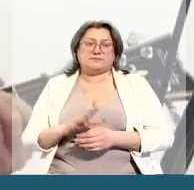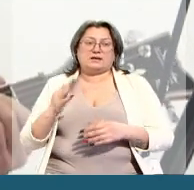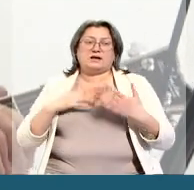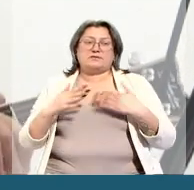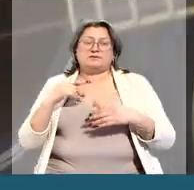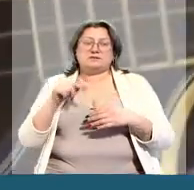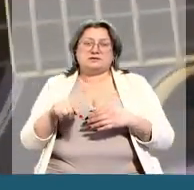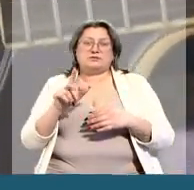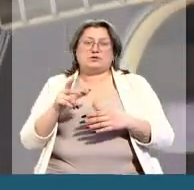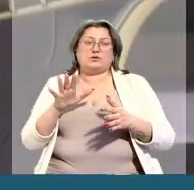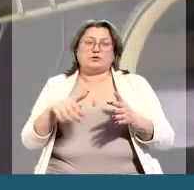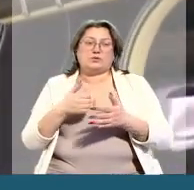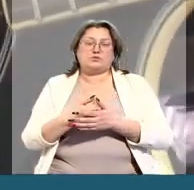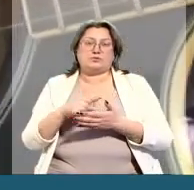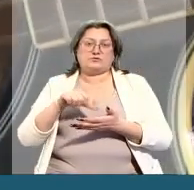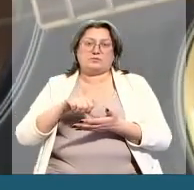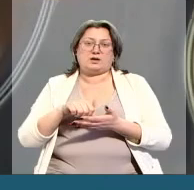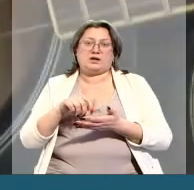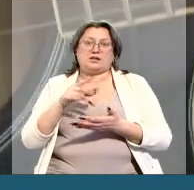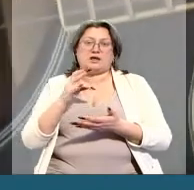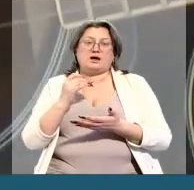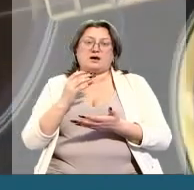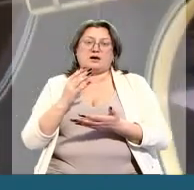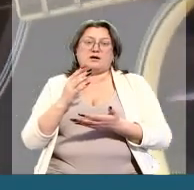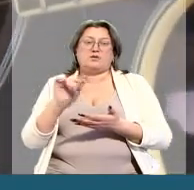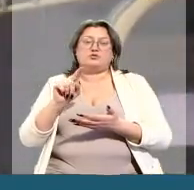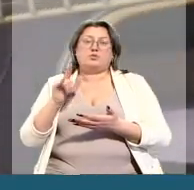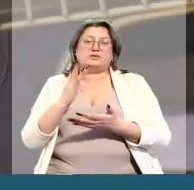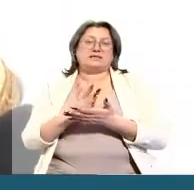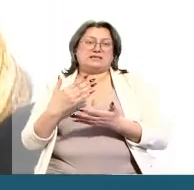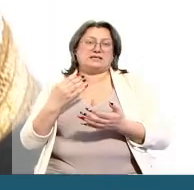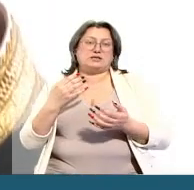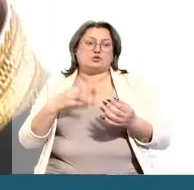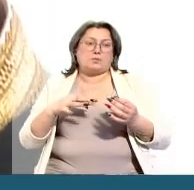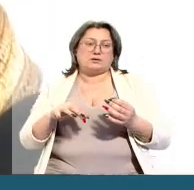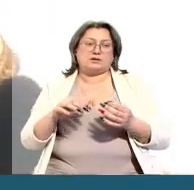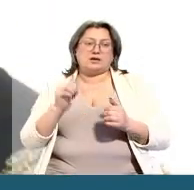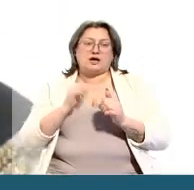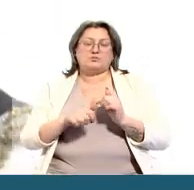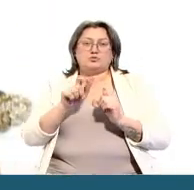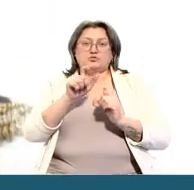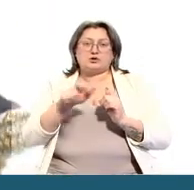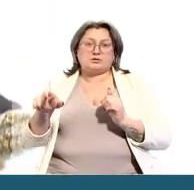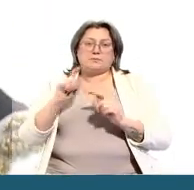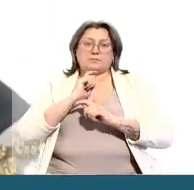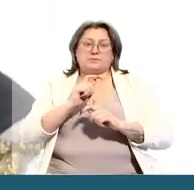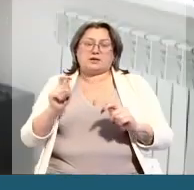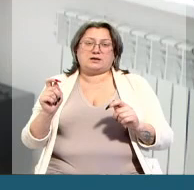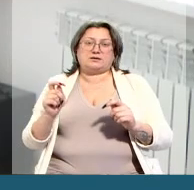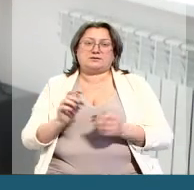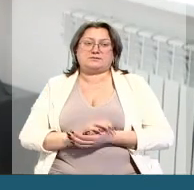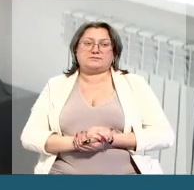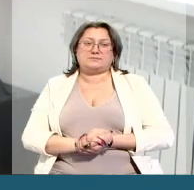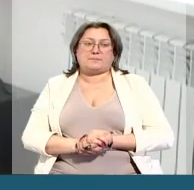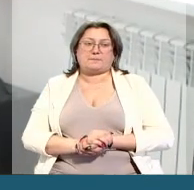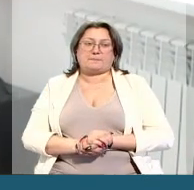жүрген өнерпаздар да биыл қуанышқа кенелді. Әрбір мүшесіне жаңа аспап пен алты бірдей жаңа костюм сыйға тартылған.